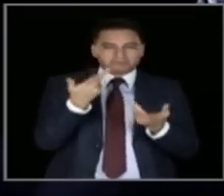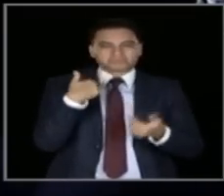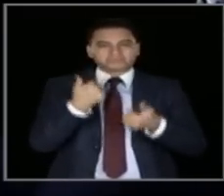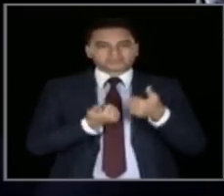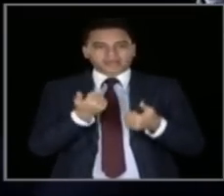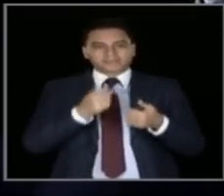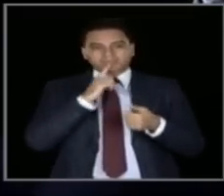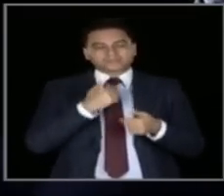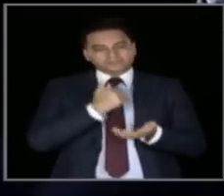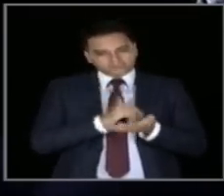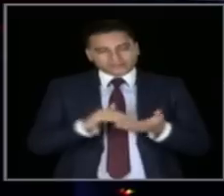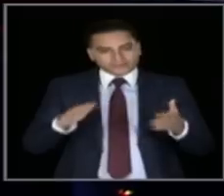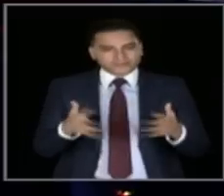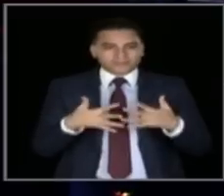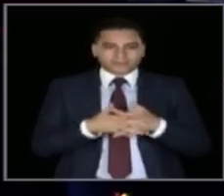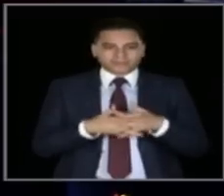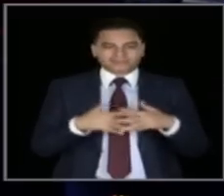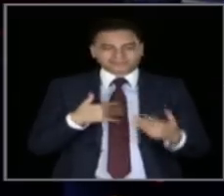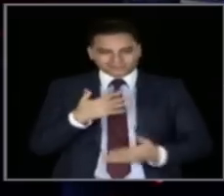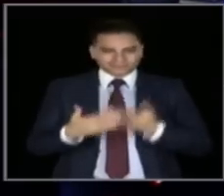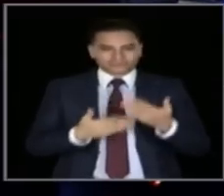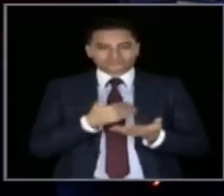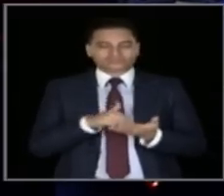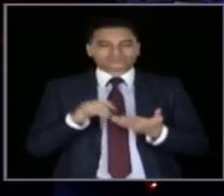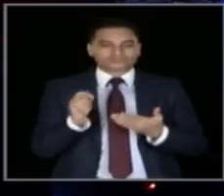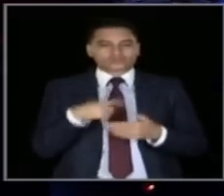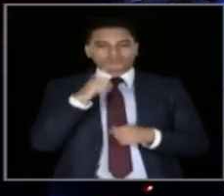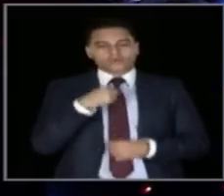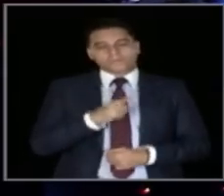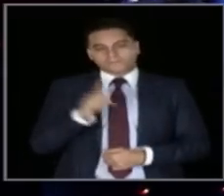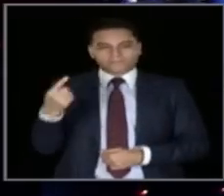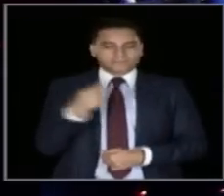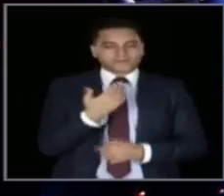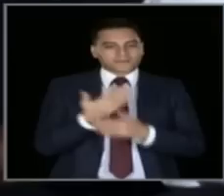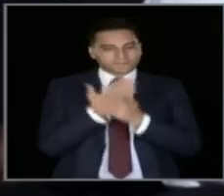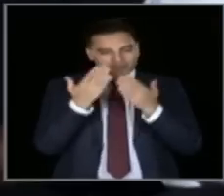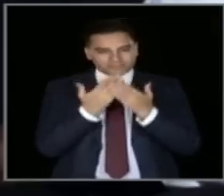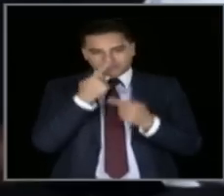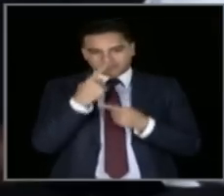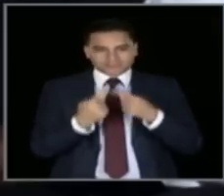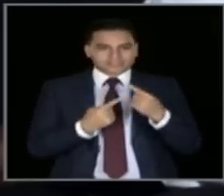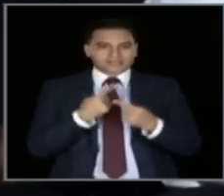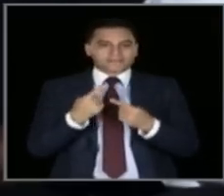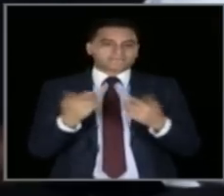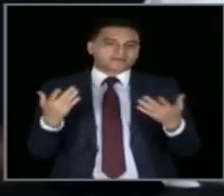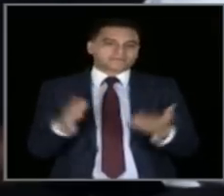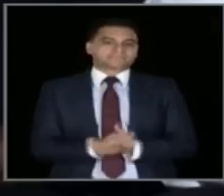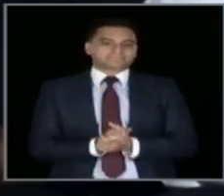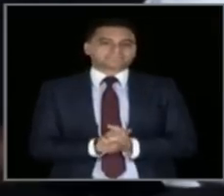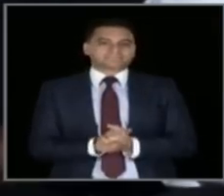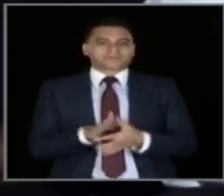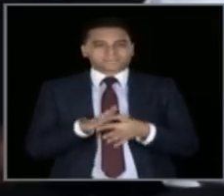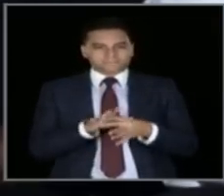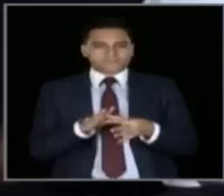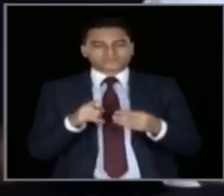ايه اللي هو زوخت شوية بالظبط، يعني اللي هو هروح وارجع في نفس اليوم عشان ألحق أن أنا أكمل مذاكرة. الموضوع